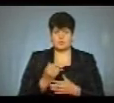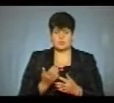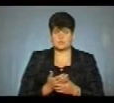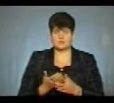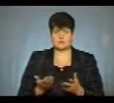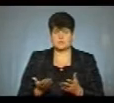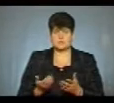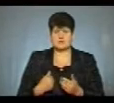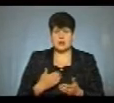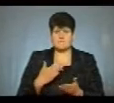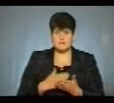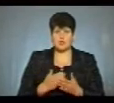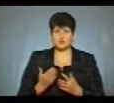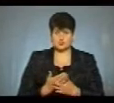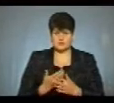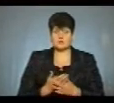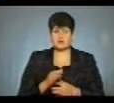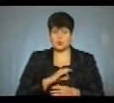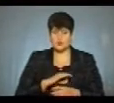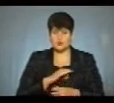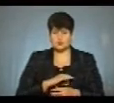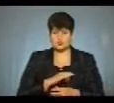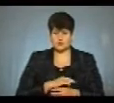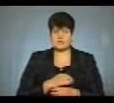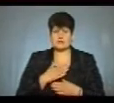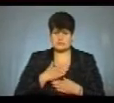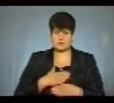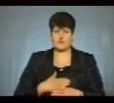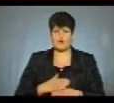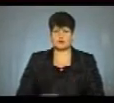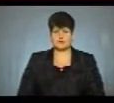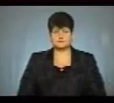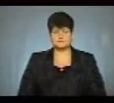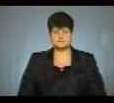субсидію. Я маю субсидію і користуюся, і задоволена.